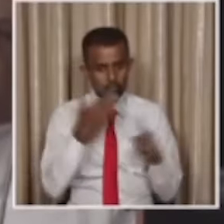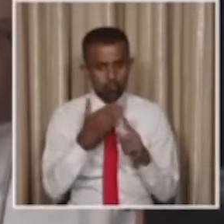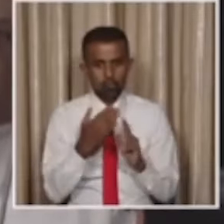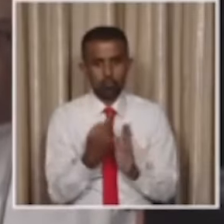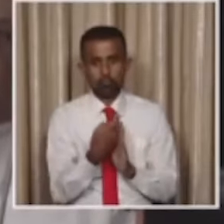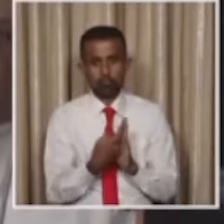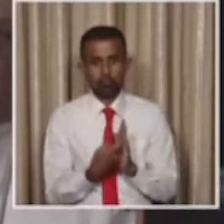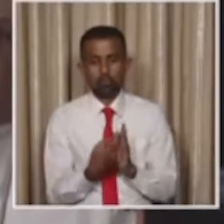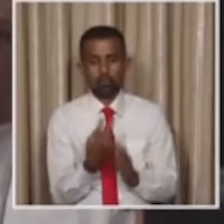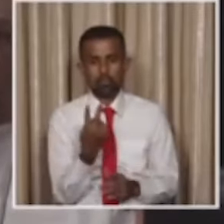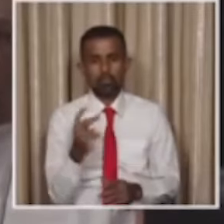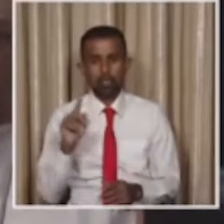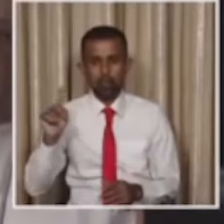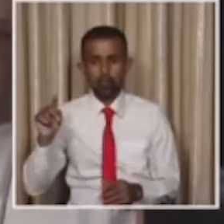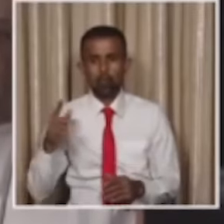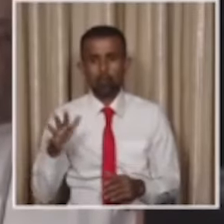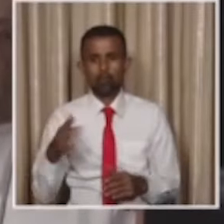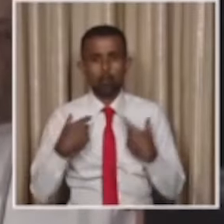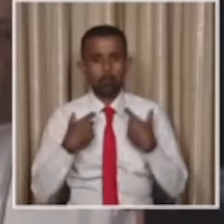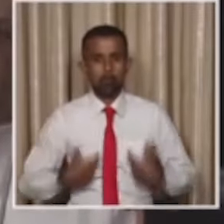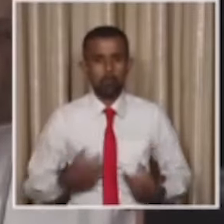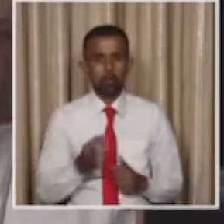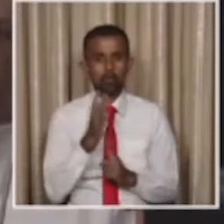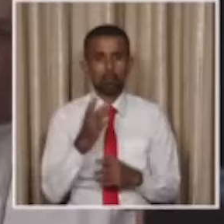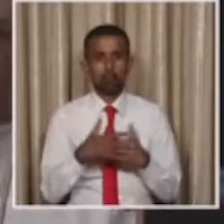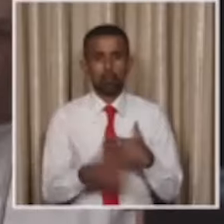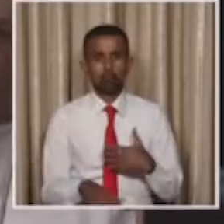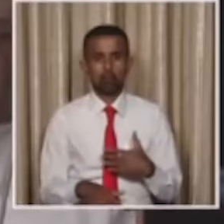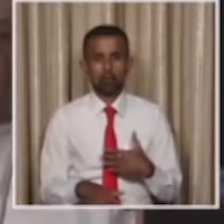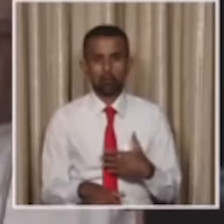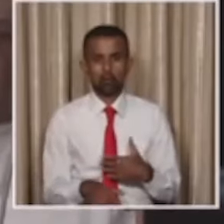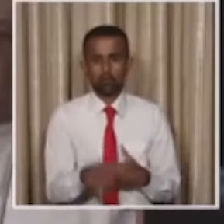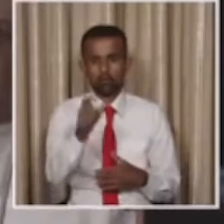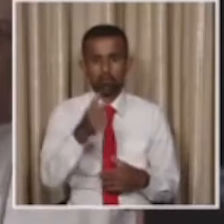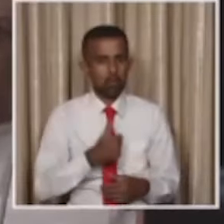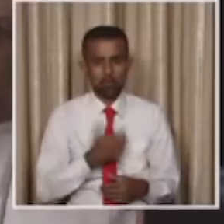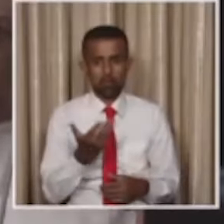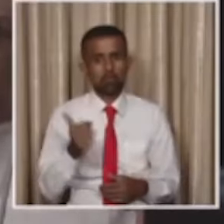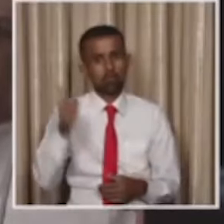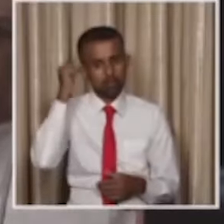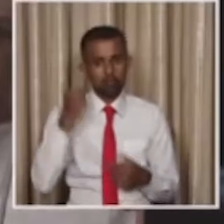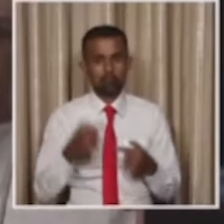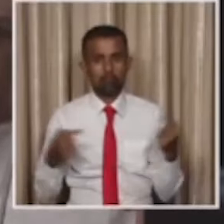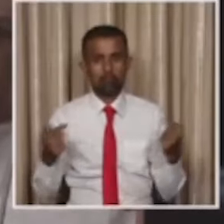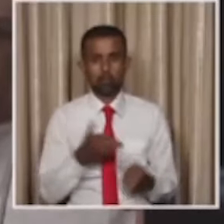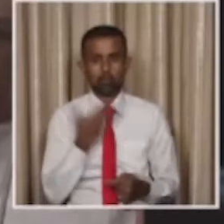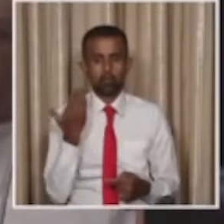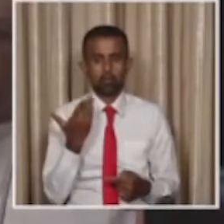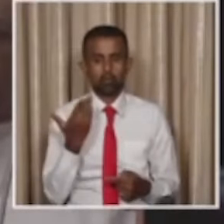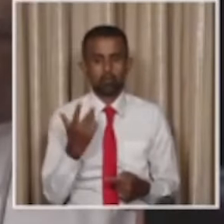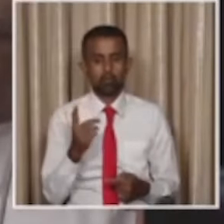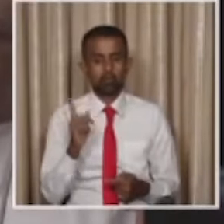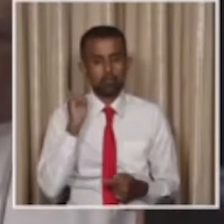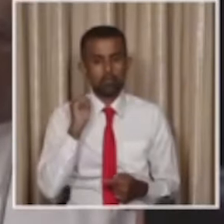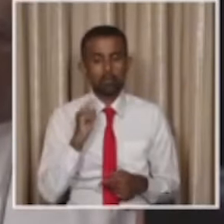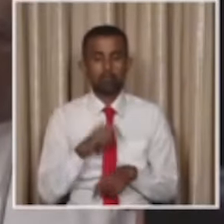මේක 2011 කරේ මහින්ද රාජපක්ෂ ජනාධිපතිතුමයි. ඉතින් මෙතුමයකට විරුද්ධ නම් ඒ කාලේ විරුද්ධ වෙන්න තිබුණා. එතන ඉඳන් කීයක්